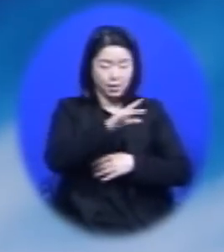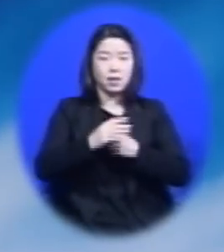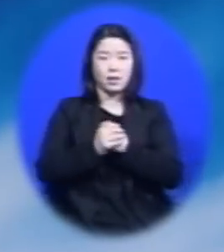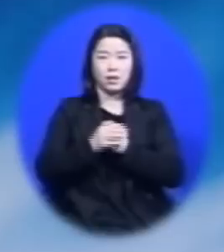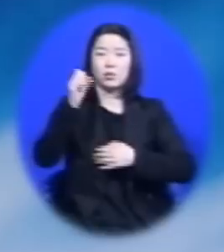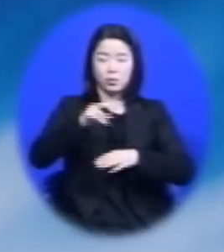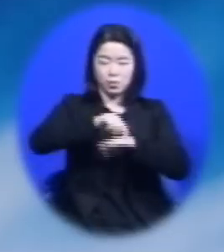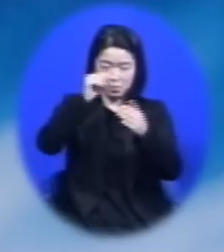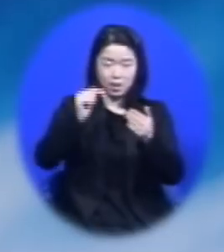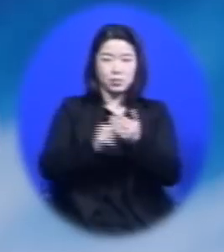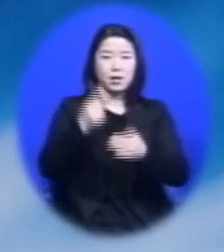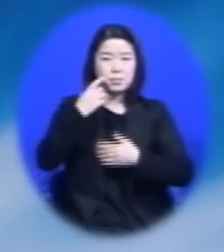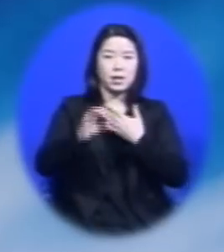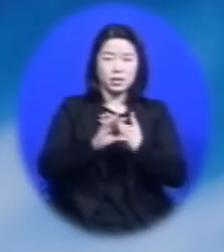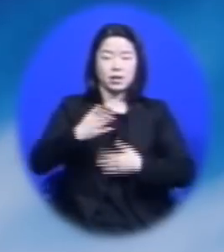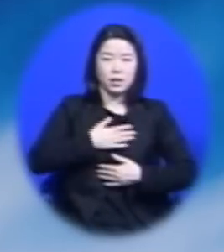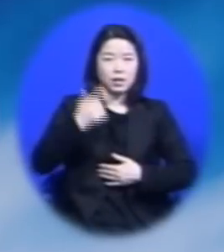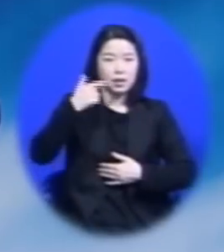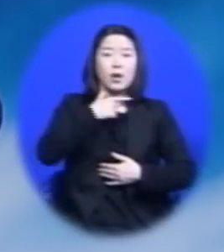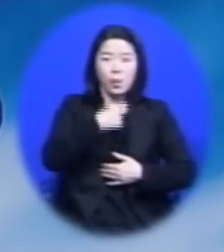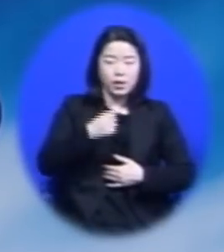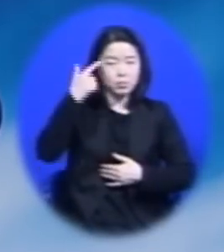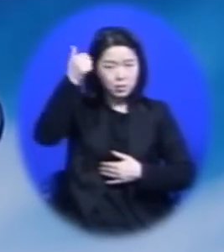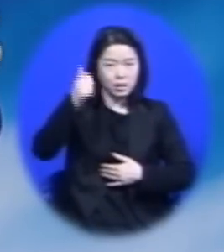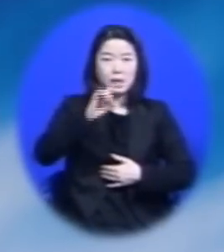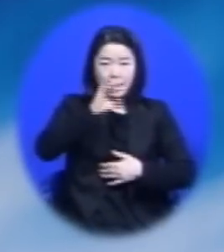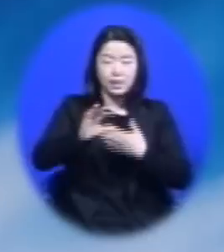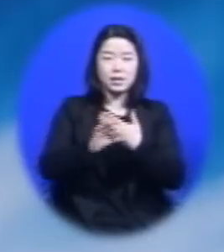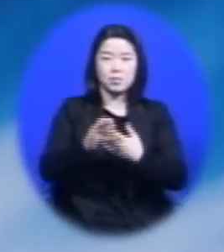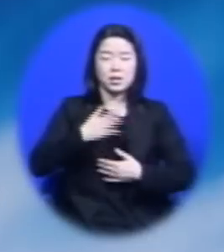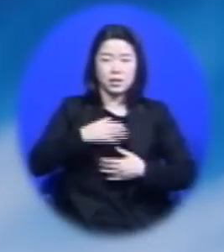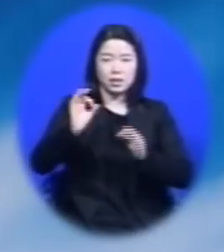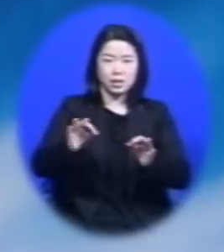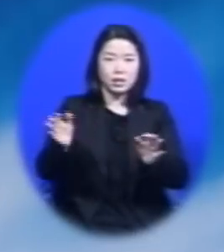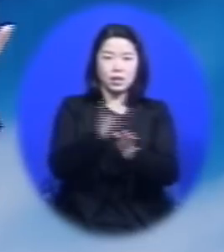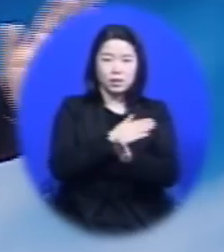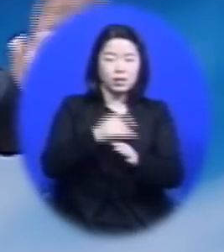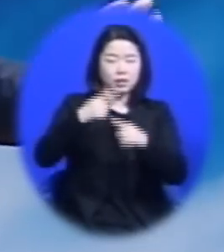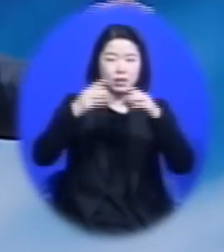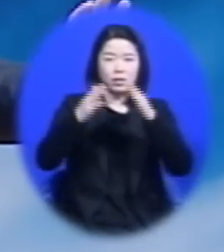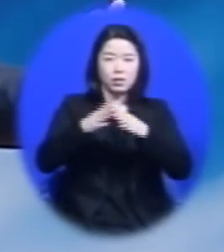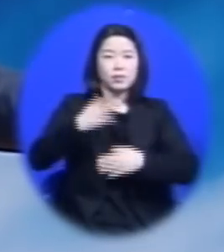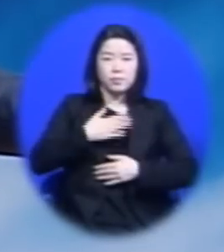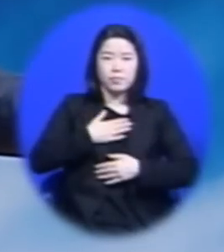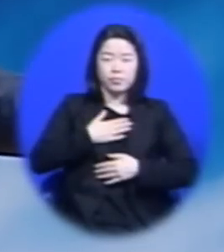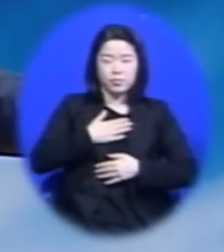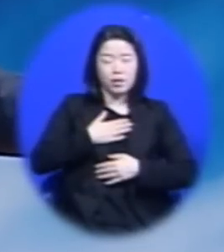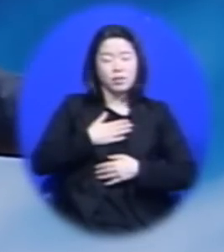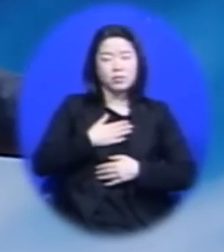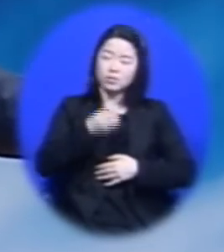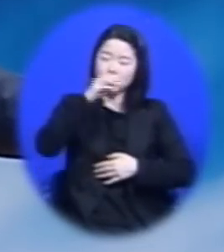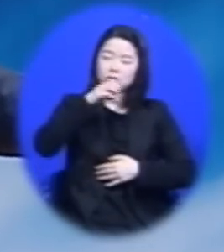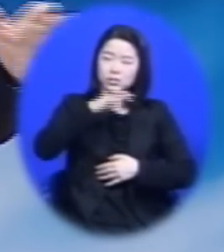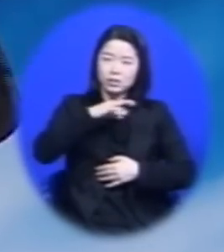목사님들에게 만약에 내가 원하는 목사님이 안 된다면 나는 이제부터 교회일 이제부터 나는 교회일 적당히 할